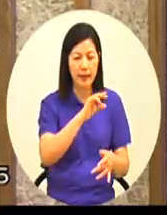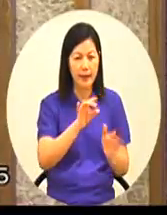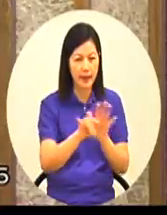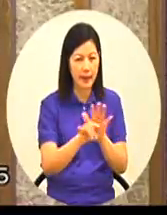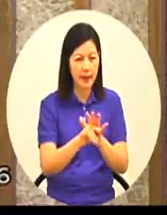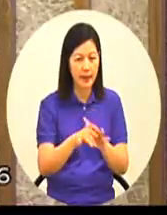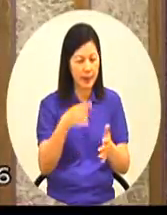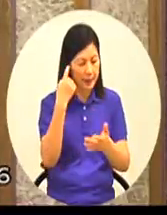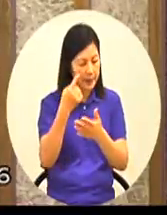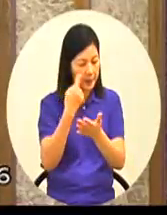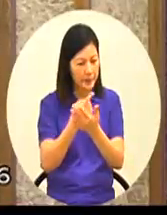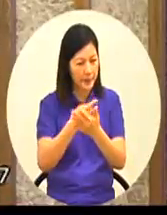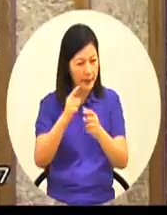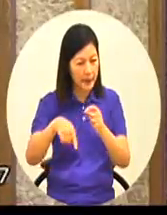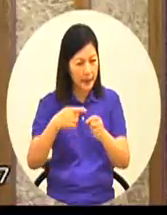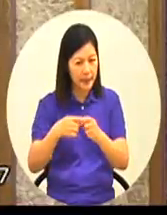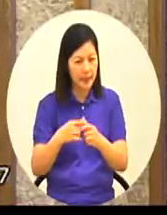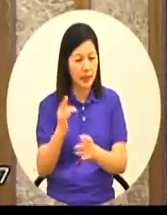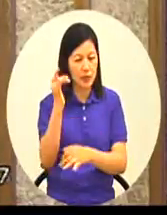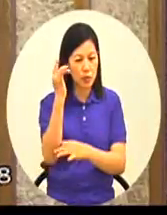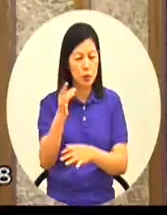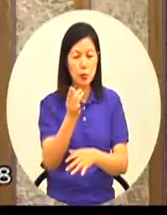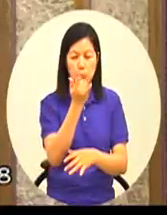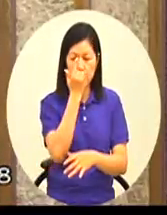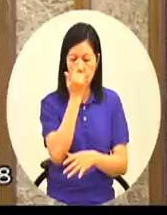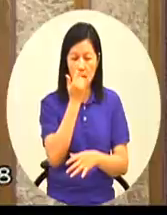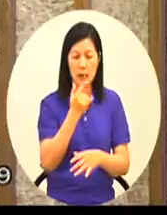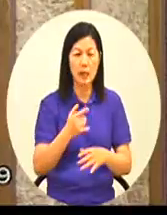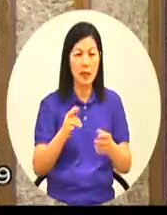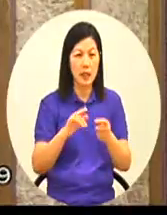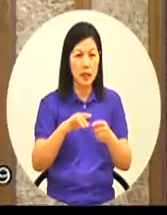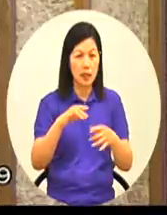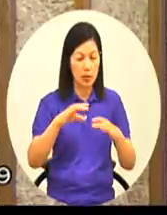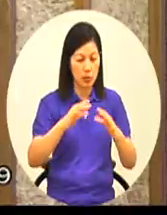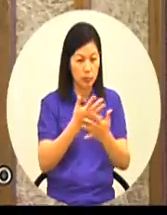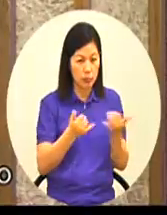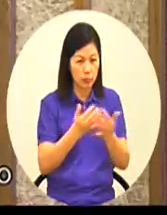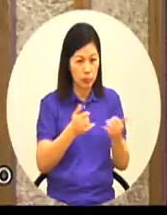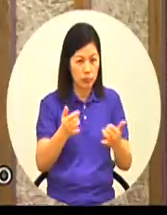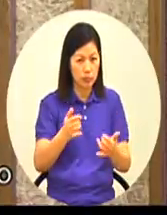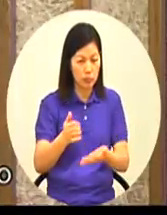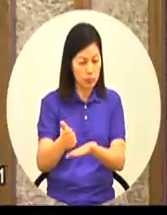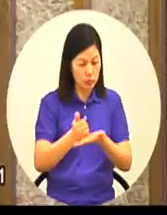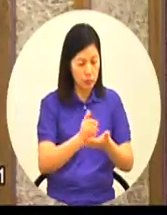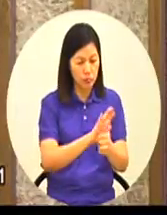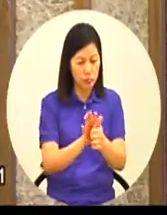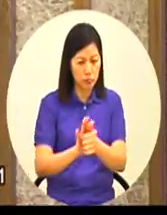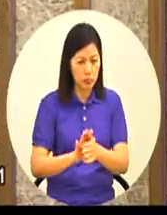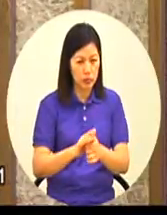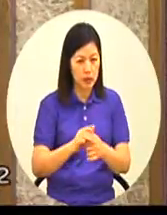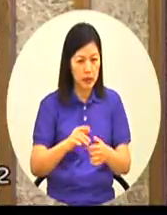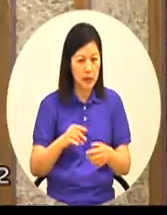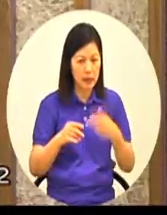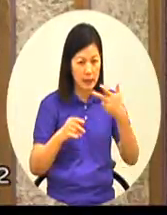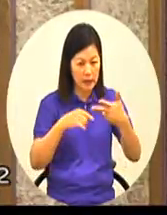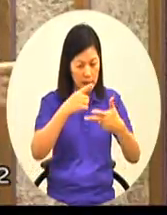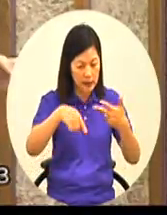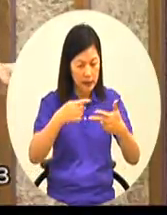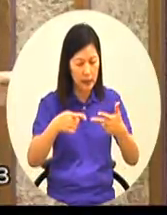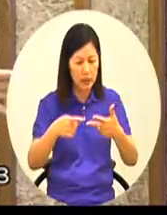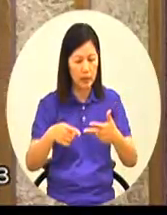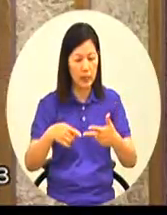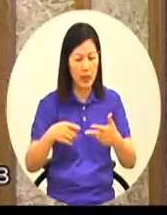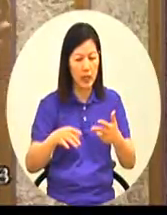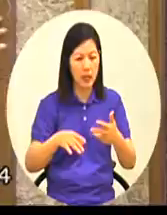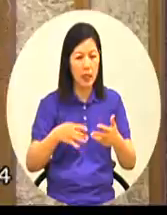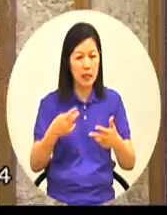多树德的学生接待生，但是当下的那个住宿可能是只有短暂一个礼拜，可能看不出成果，可是对这些孩子